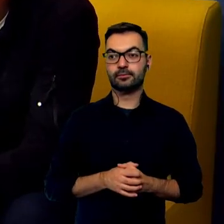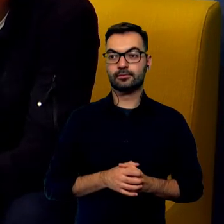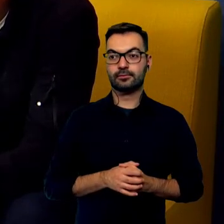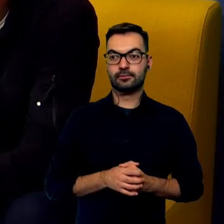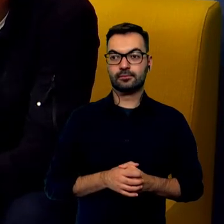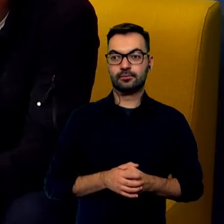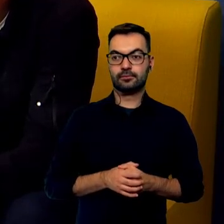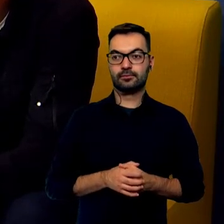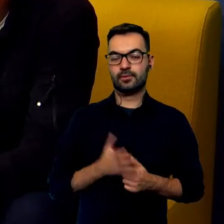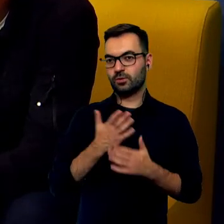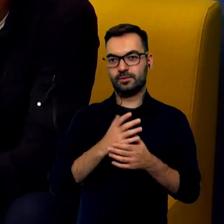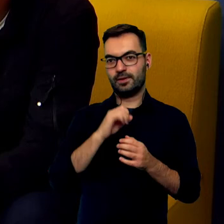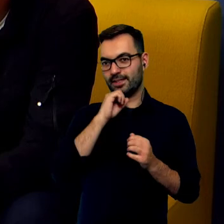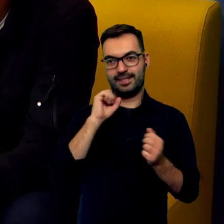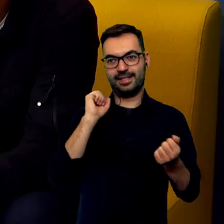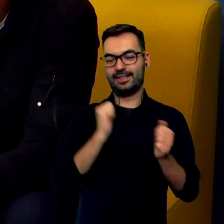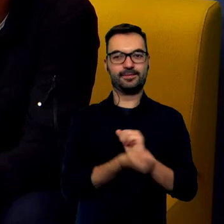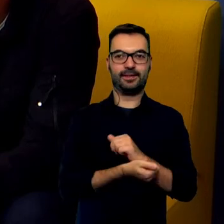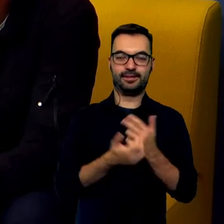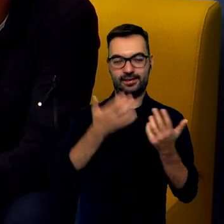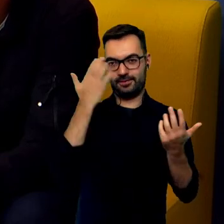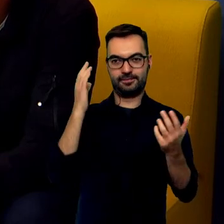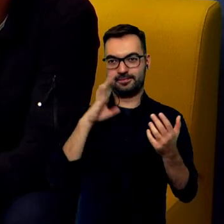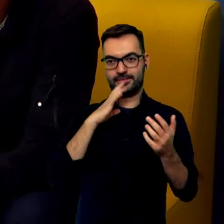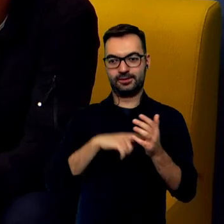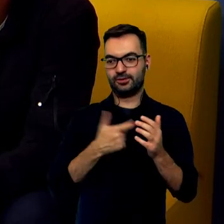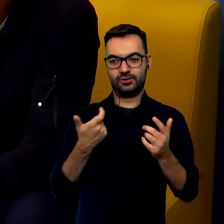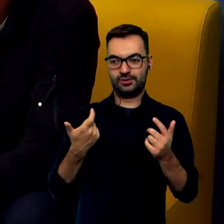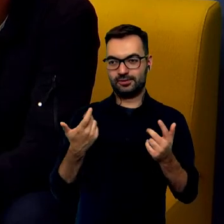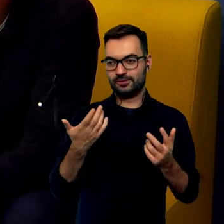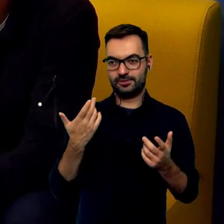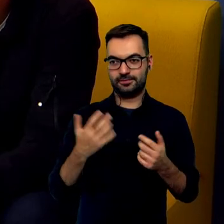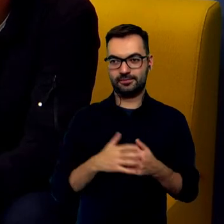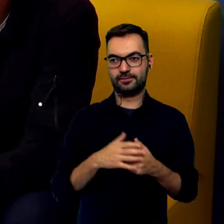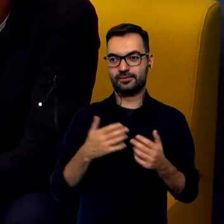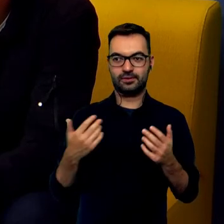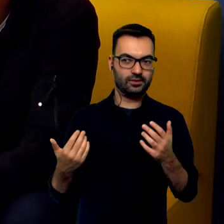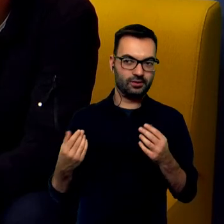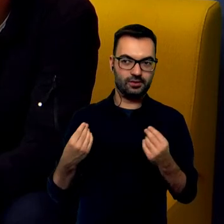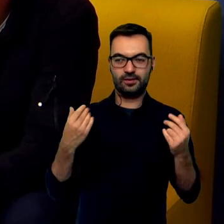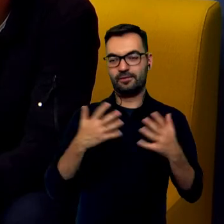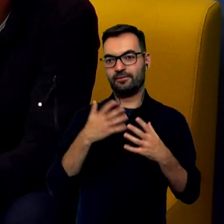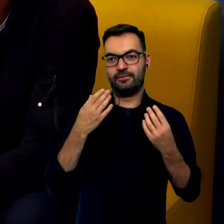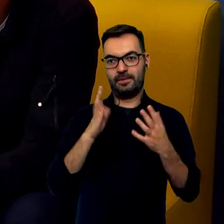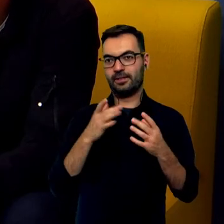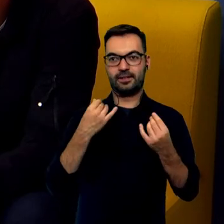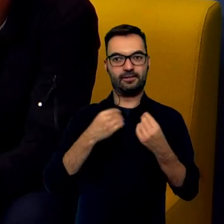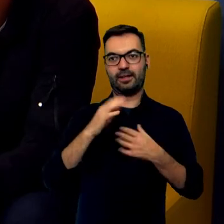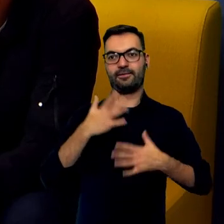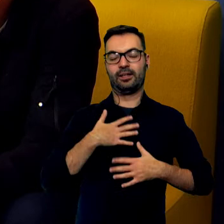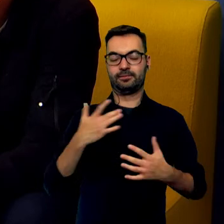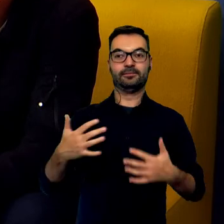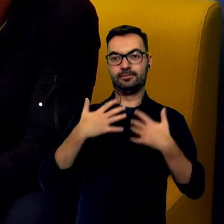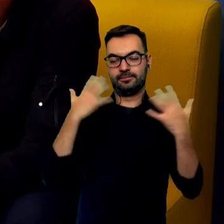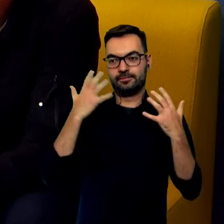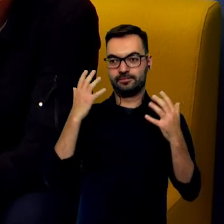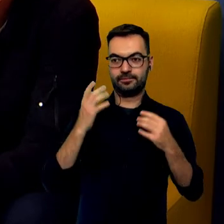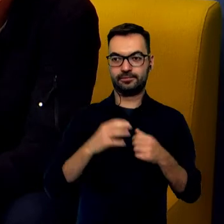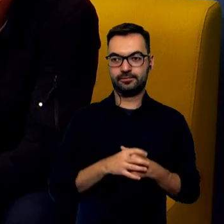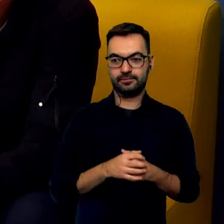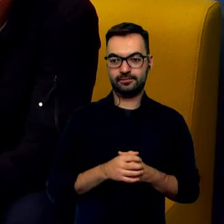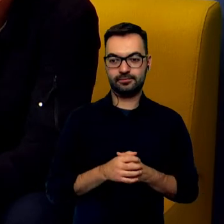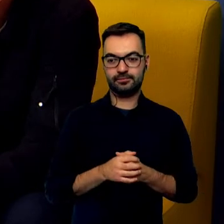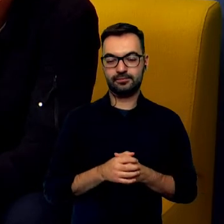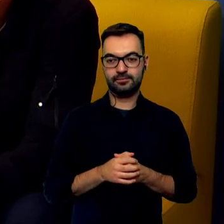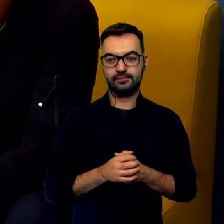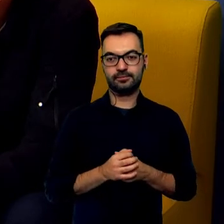nigdy nie zmieni, no chyba, że coś wywoła na mnie tak ogromne wrażenie, że jeszcze